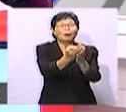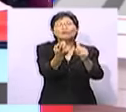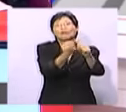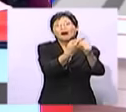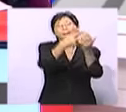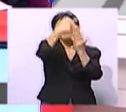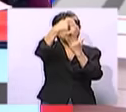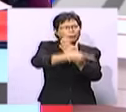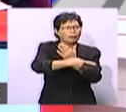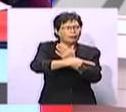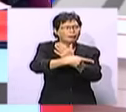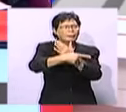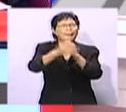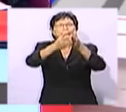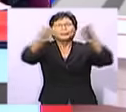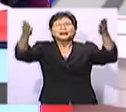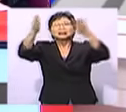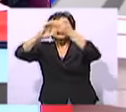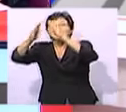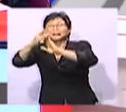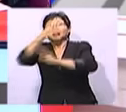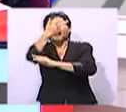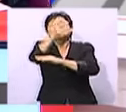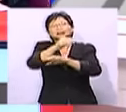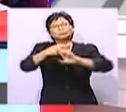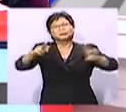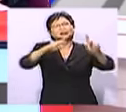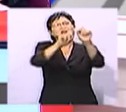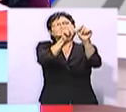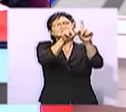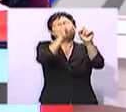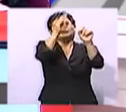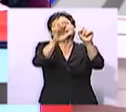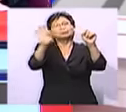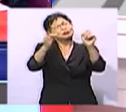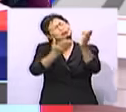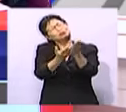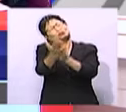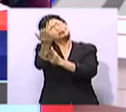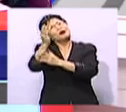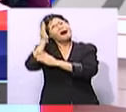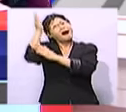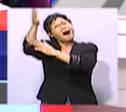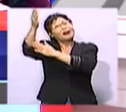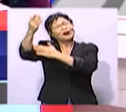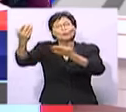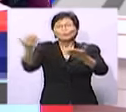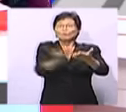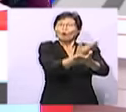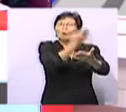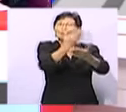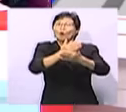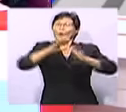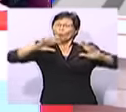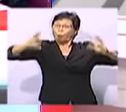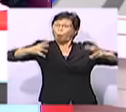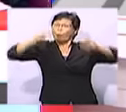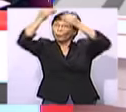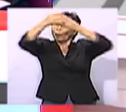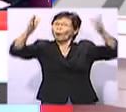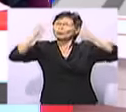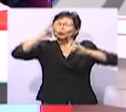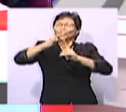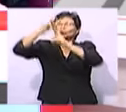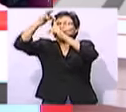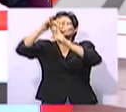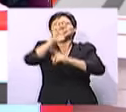pertama projek Media City di Angkasa Puri dijangka siap 11 September ini. Sekaligus bakal membawa pembaharuan kepada dunia penyiaran negara